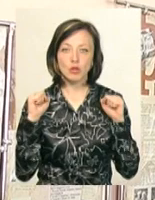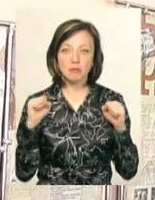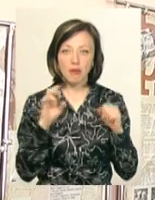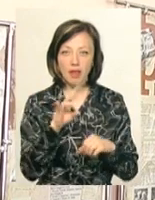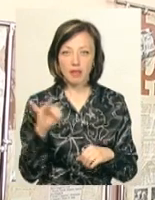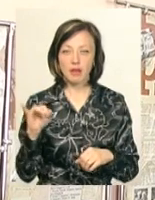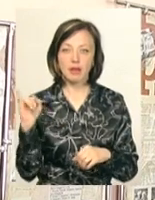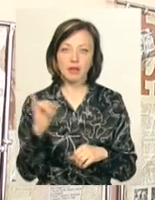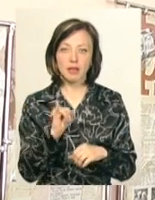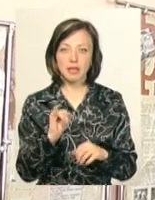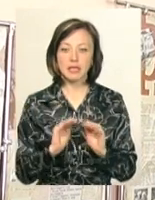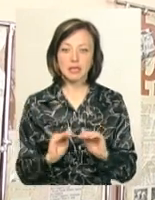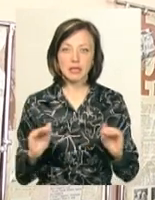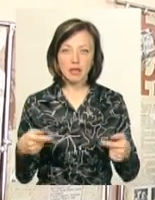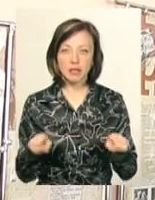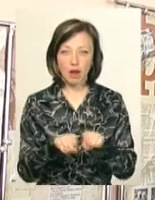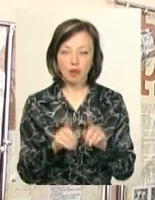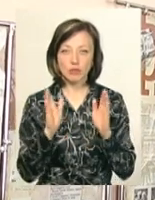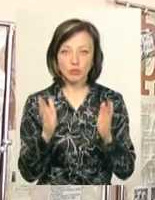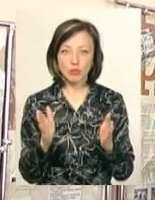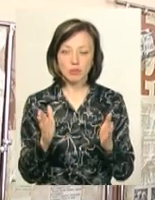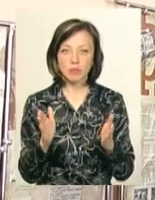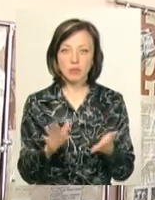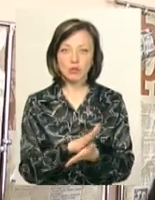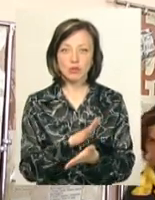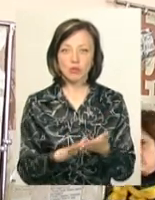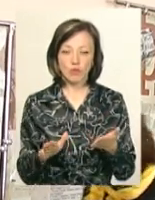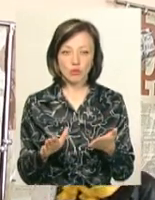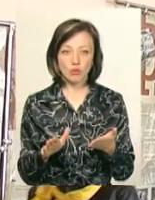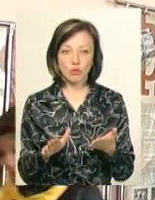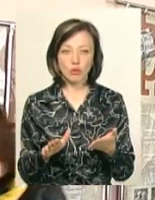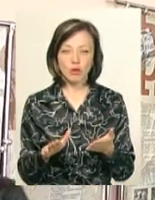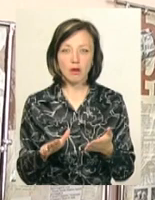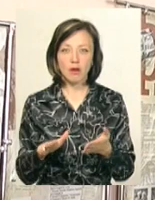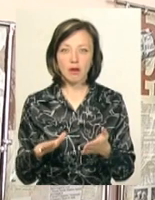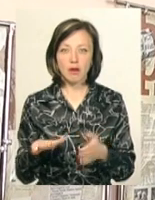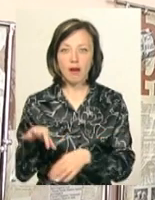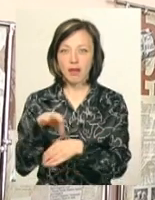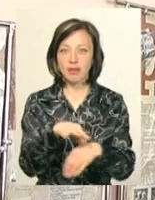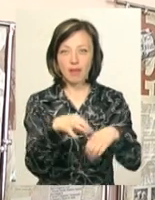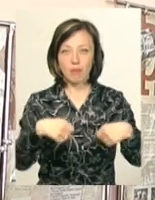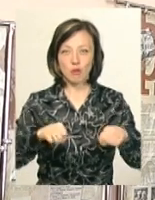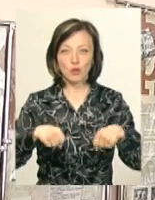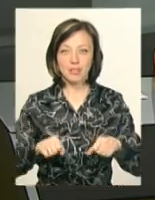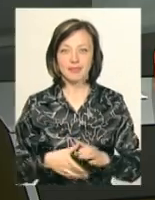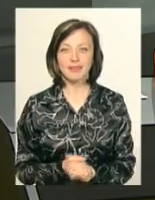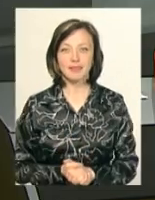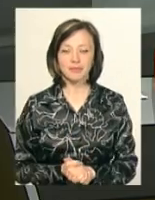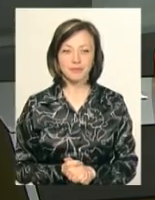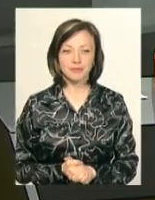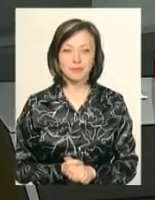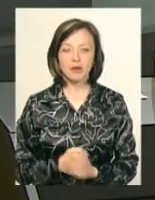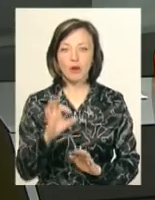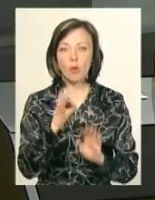спортсмени, і дітей. Ми також будемо безкоштовно, звичайно, катати на мотоциклах.